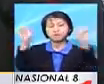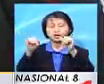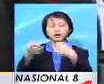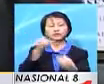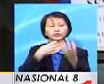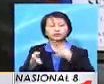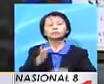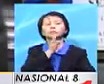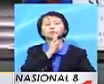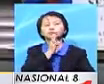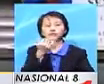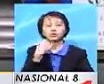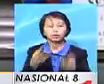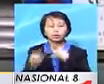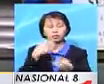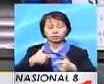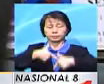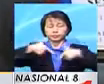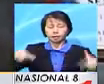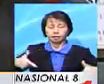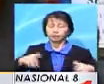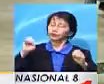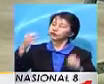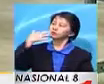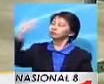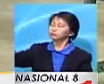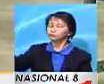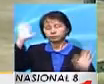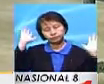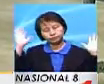nak melangkah. Belum melangkah dia nak berlari. Terima kasih Tan Sri Ketua.